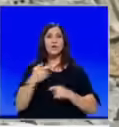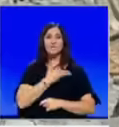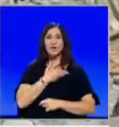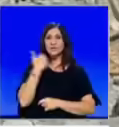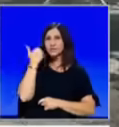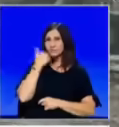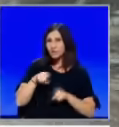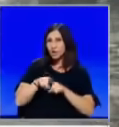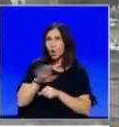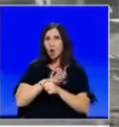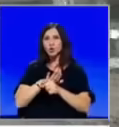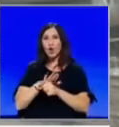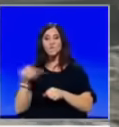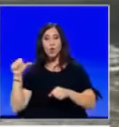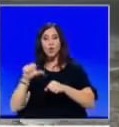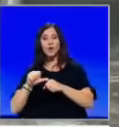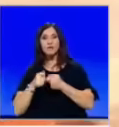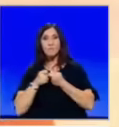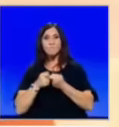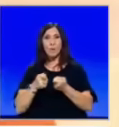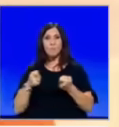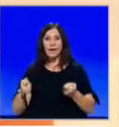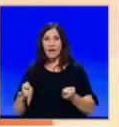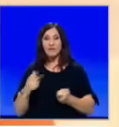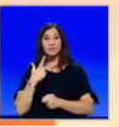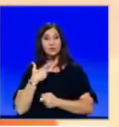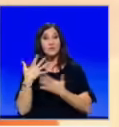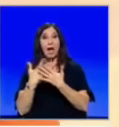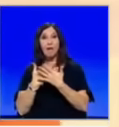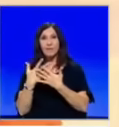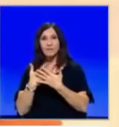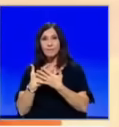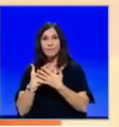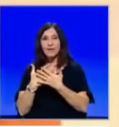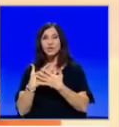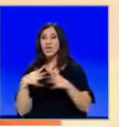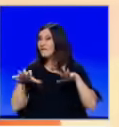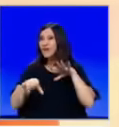се използва като основно гориво за пропаганда. В социалните мрежи ги